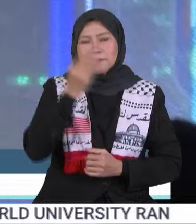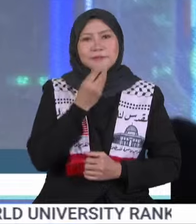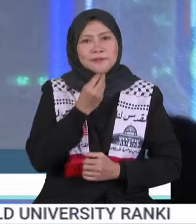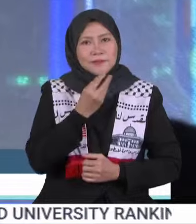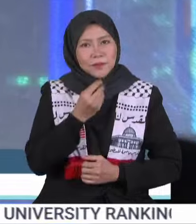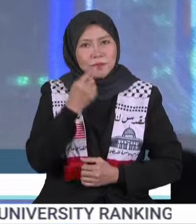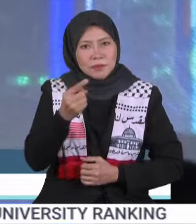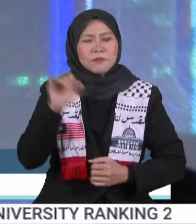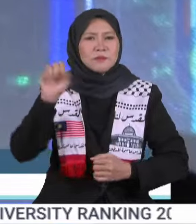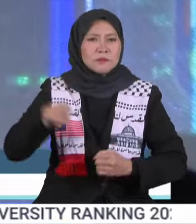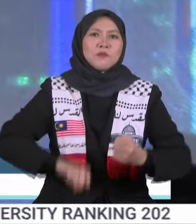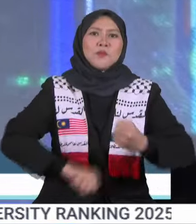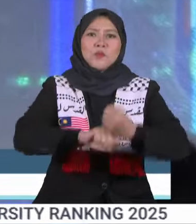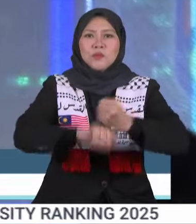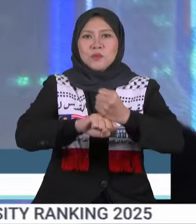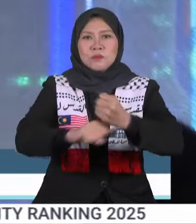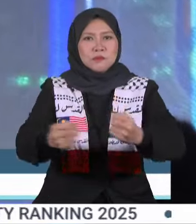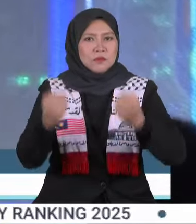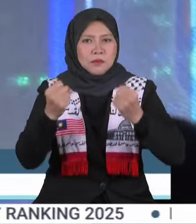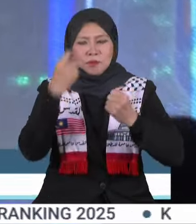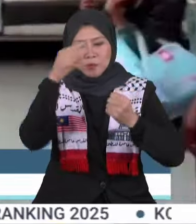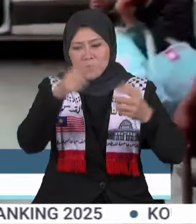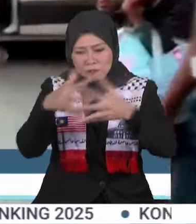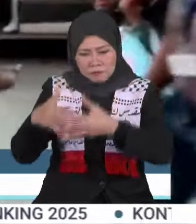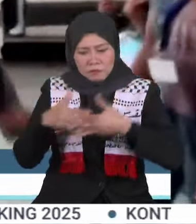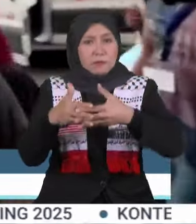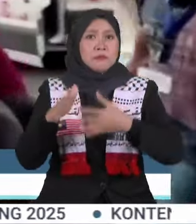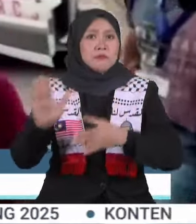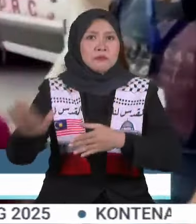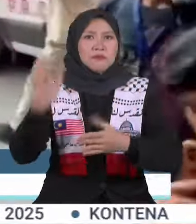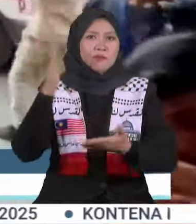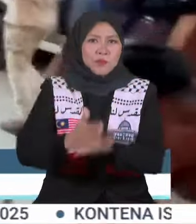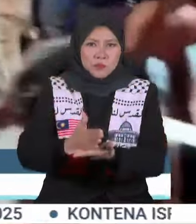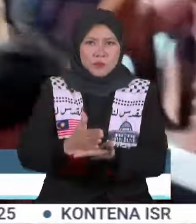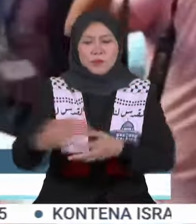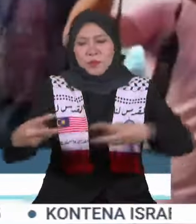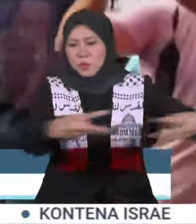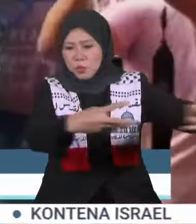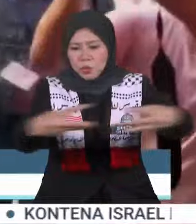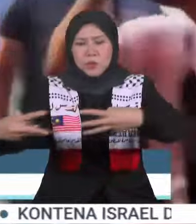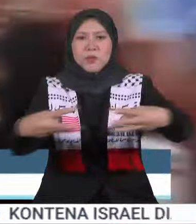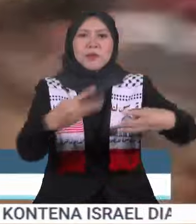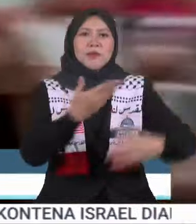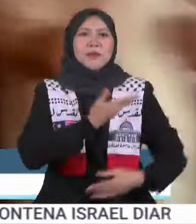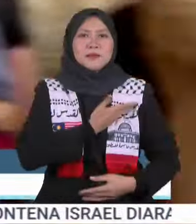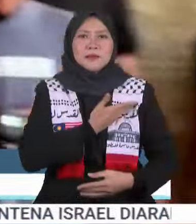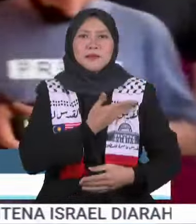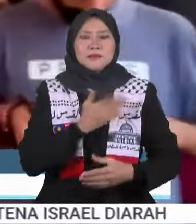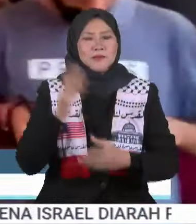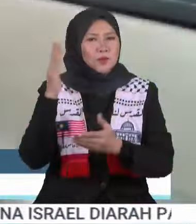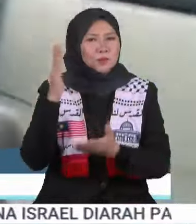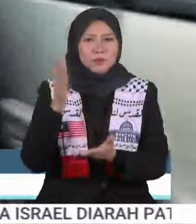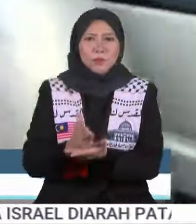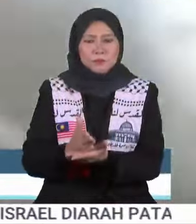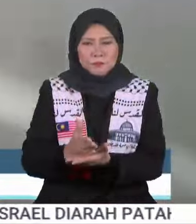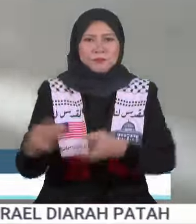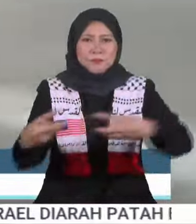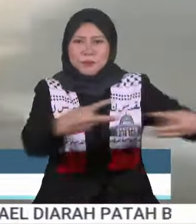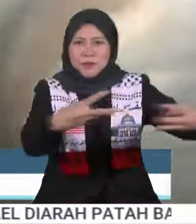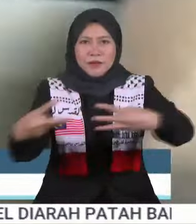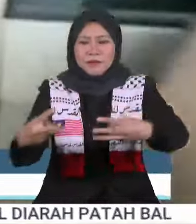Anwar, Malaysia menyokong kuat cadangan Amerika untuk menamatkan pertempuran di Gaza melalui gencatan senjata penuh.